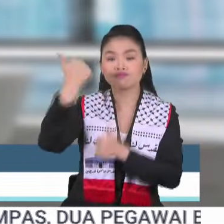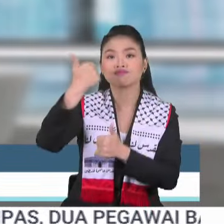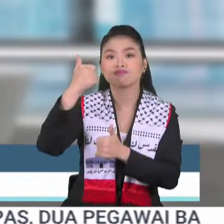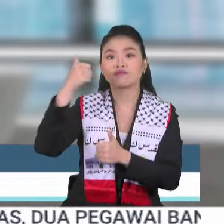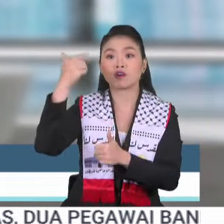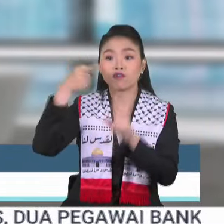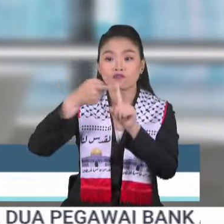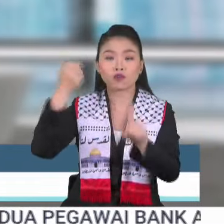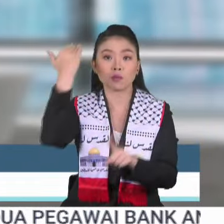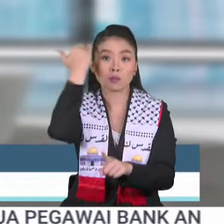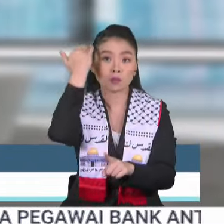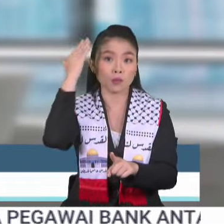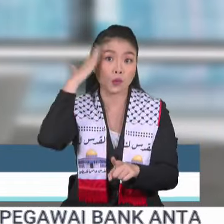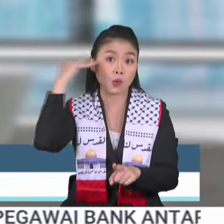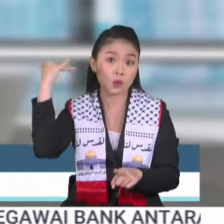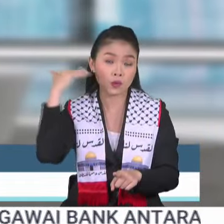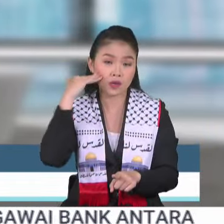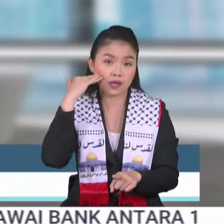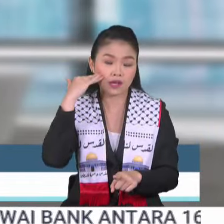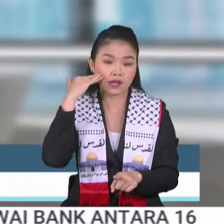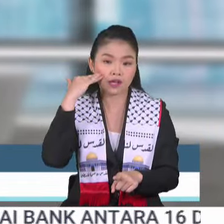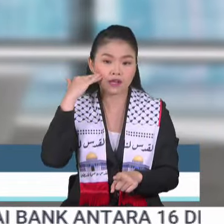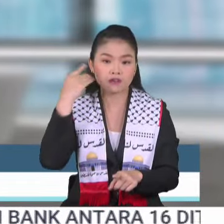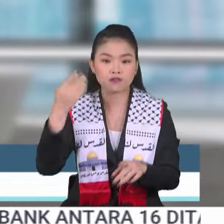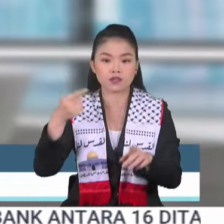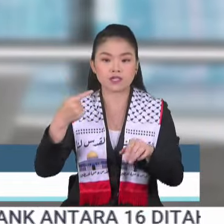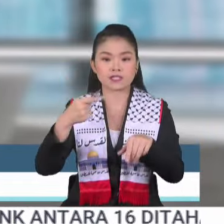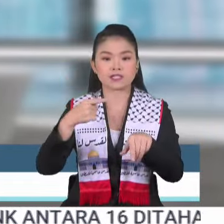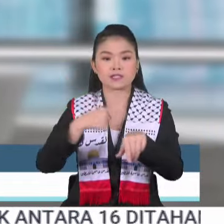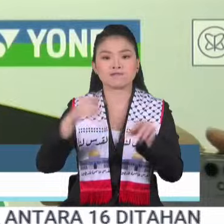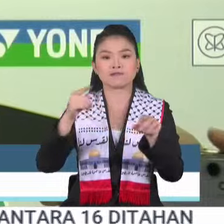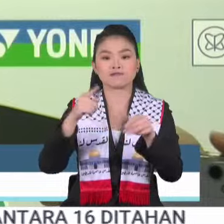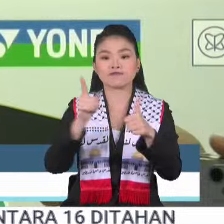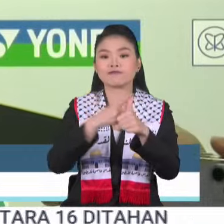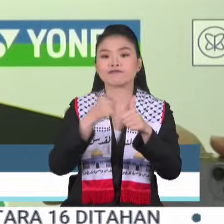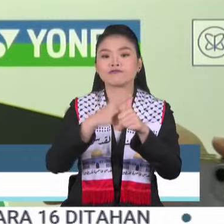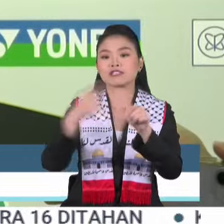Kang Min-yuk Seo Seung-jae pada aksi pembukaan.